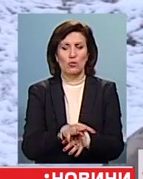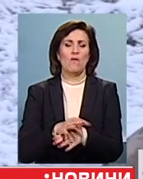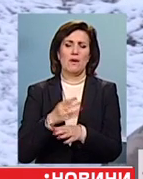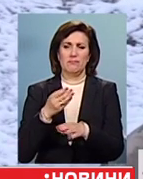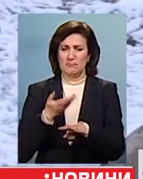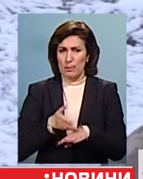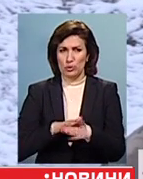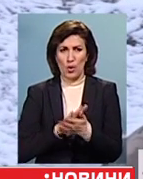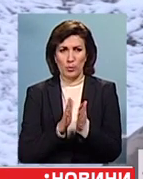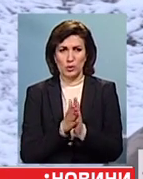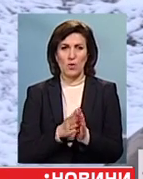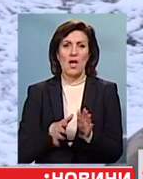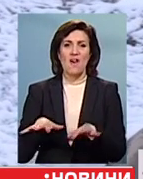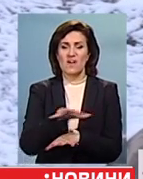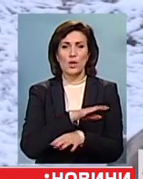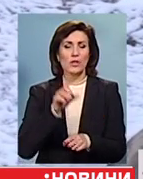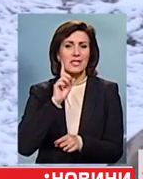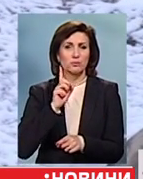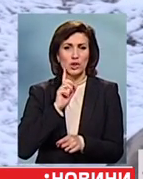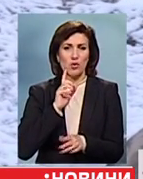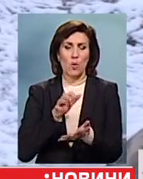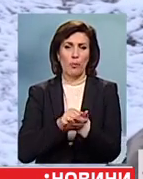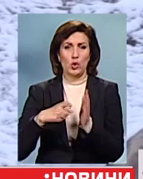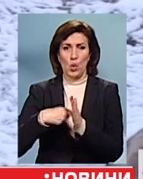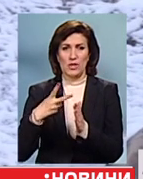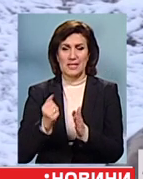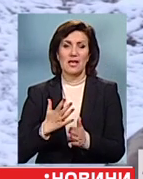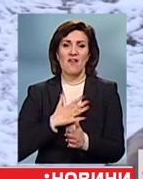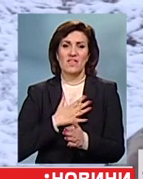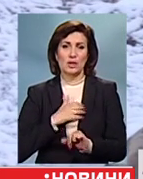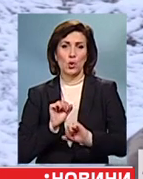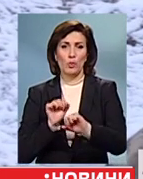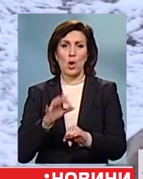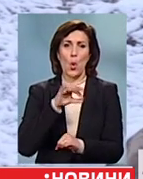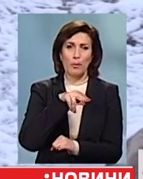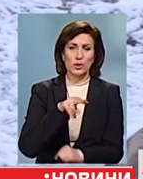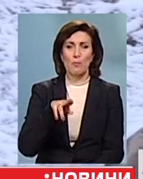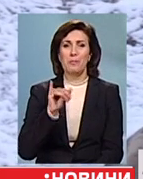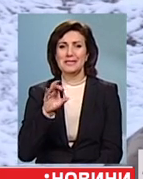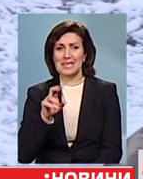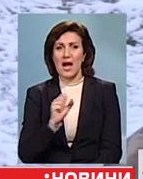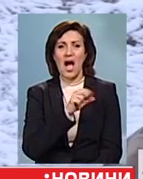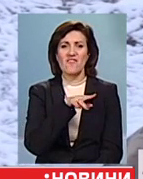напружена обстановка в районі тимчасово окупованого Донецька. По наших укріпленнях в Опитному, Пісках,